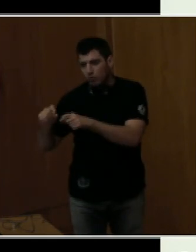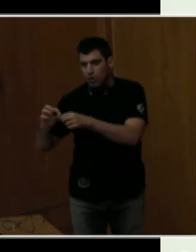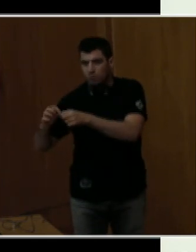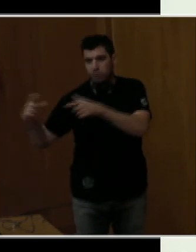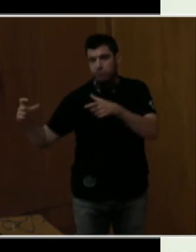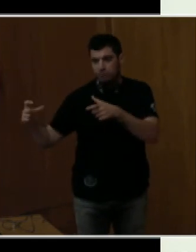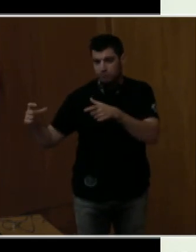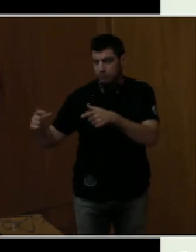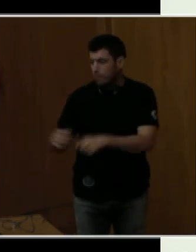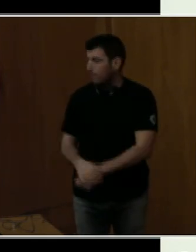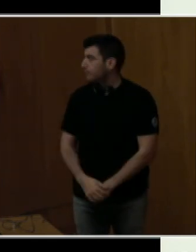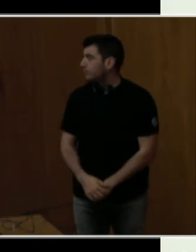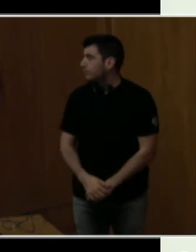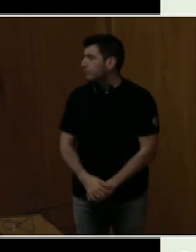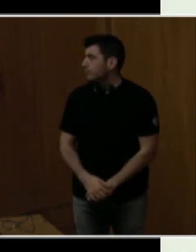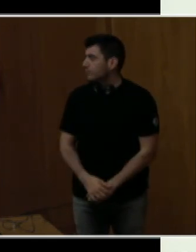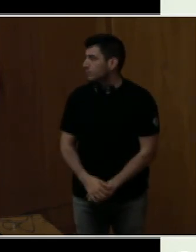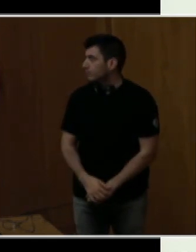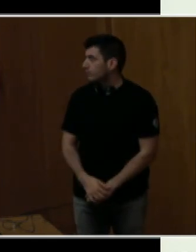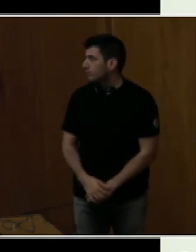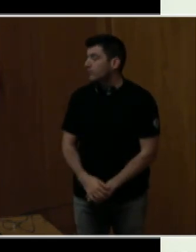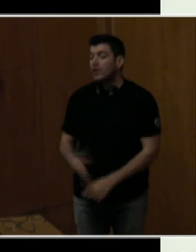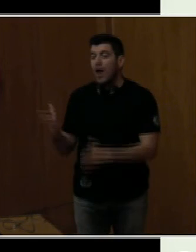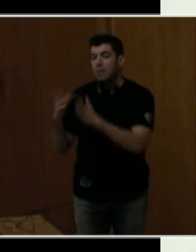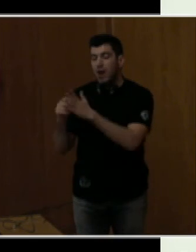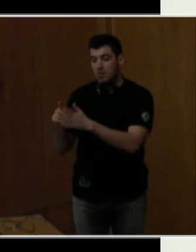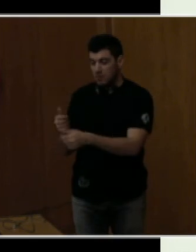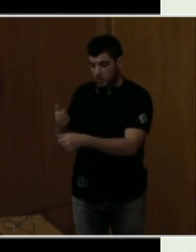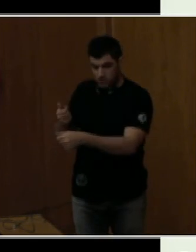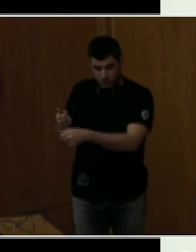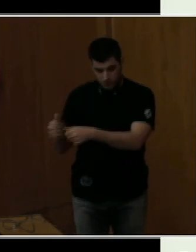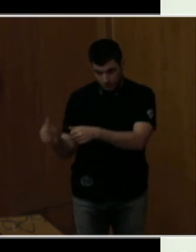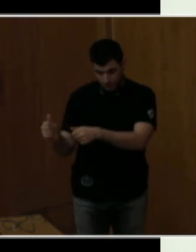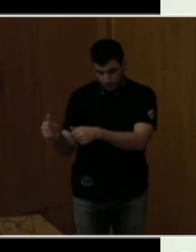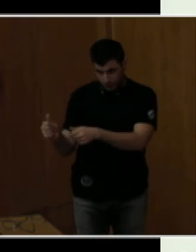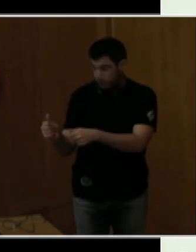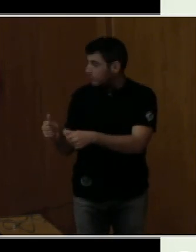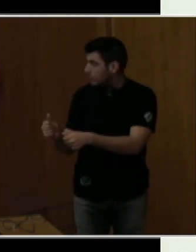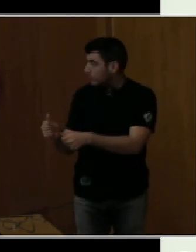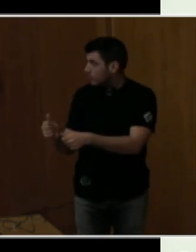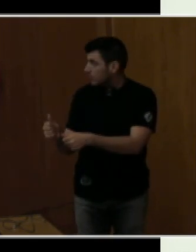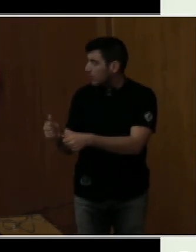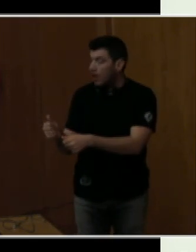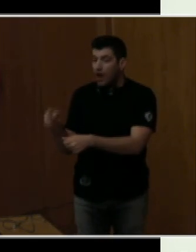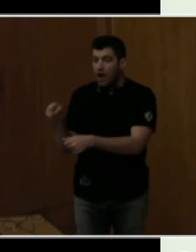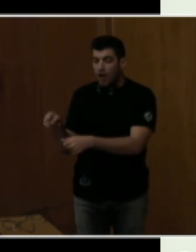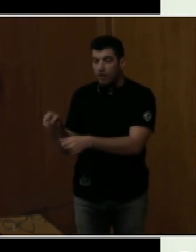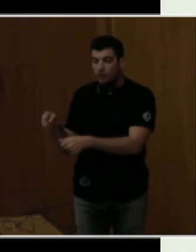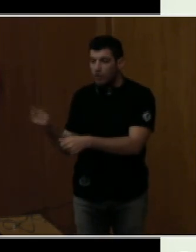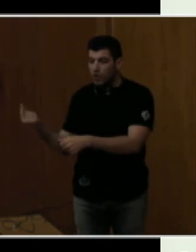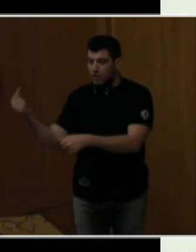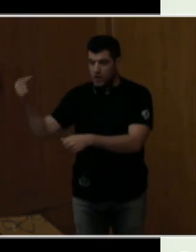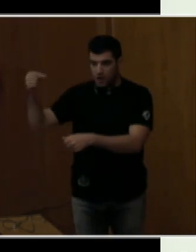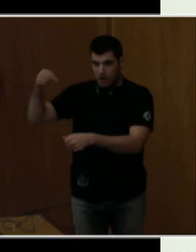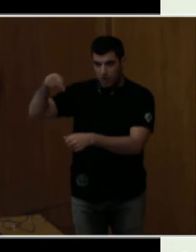πυκνωτή. Αν λοιπόν κλείσουμε το διακόπτη, αυτό στην ουσία που θα γίνει είναι ότι αρχίζουν και τρέχουν τα ηλεκτρόνια, βρίσκουν δρόμο για